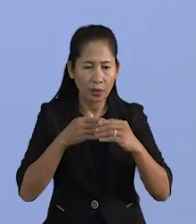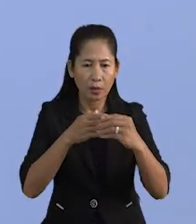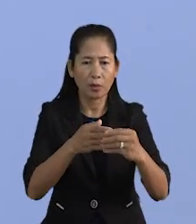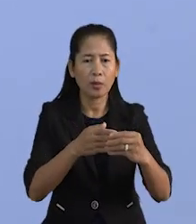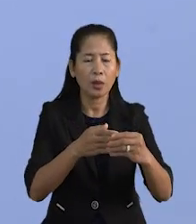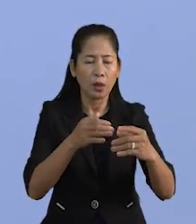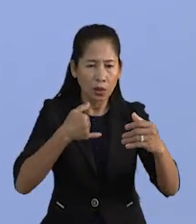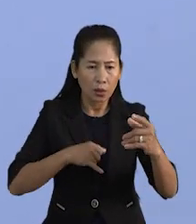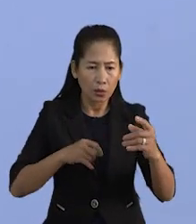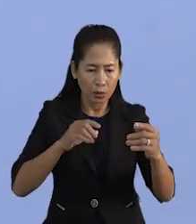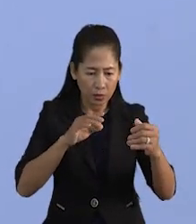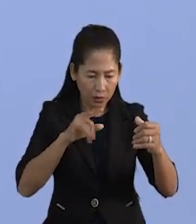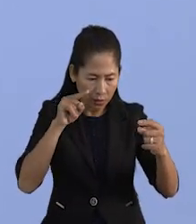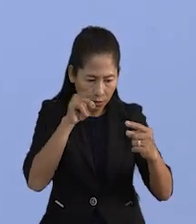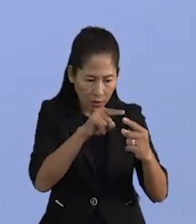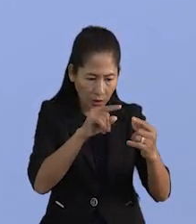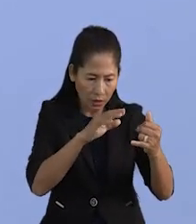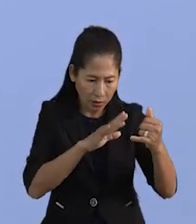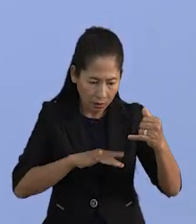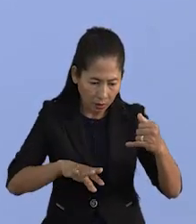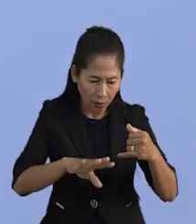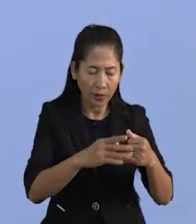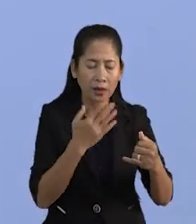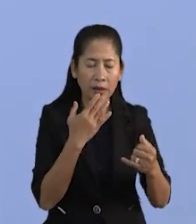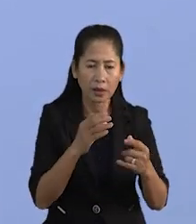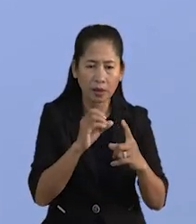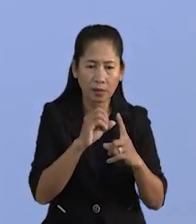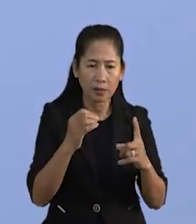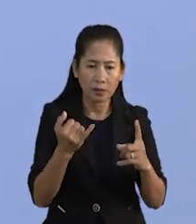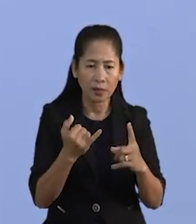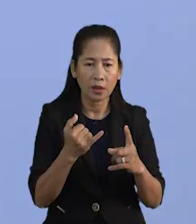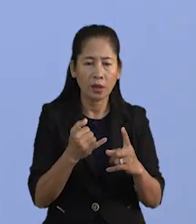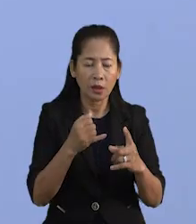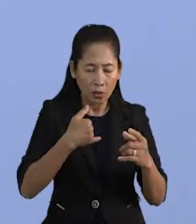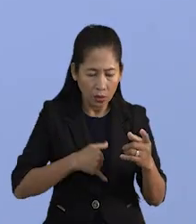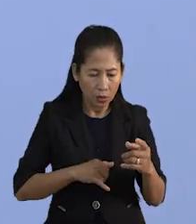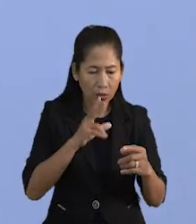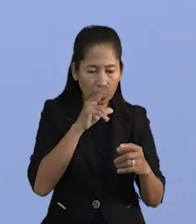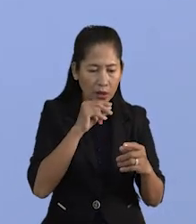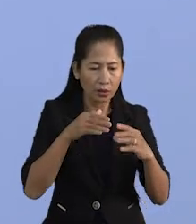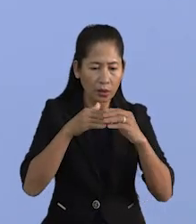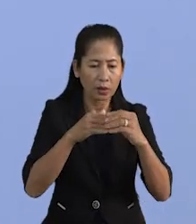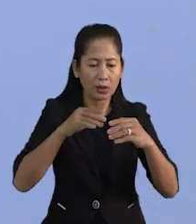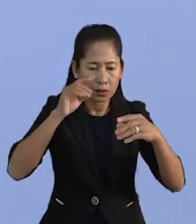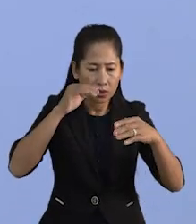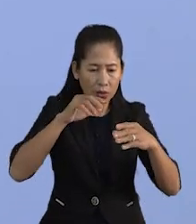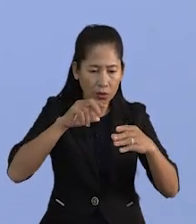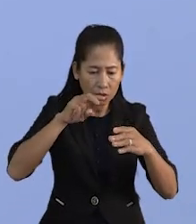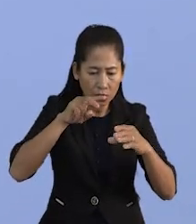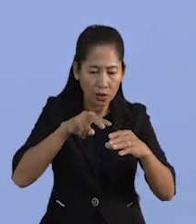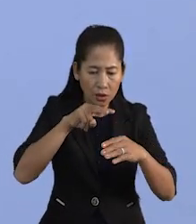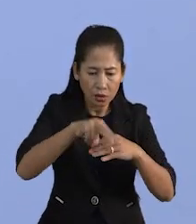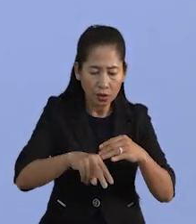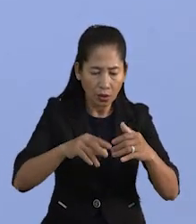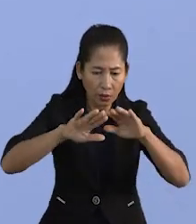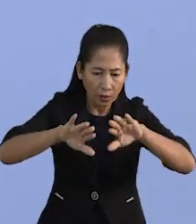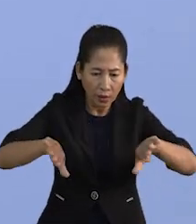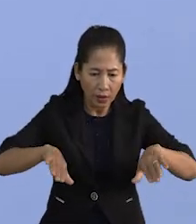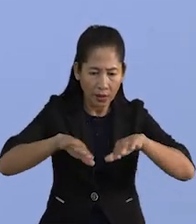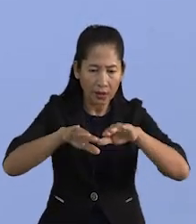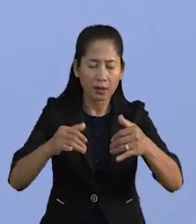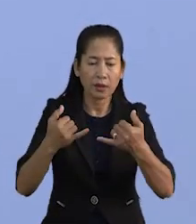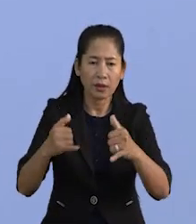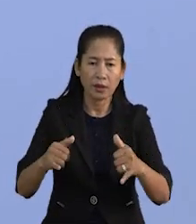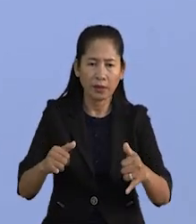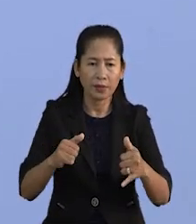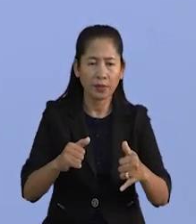នដល់មាត់ត្រពាំងទឹកបាទរបស់ទី6កូនទានាំគ្នាចុះហែលទឹកលេងកំសាន្ត